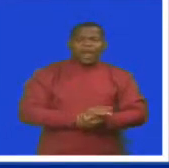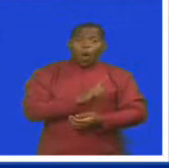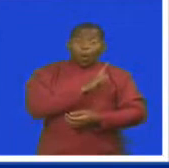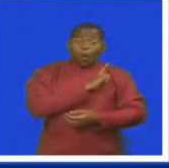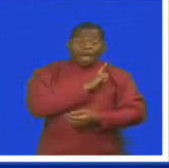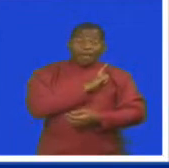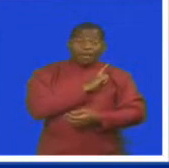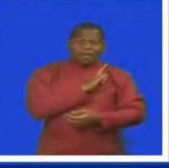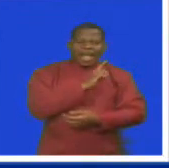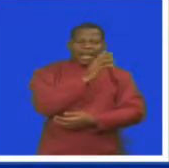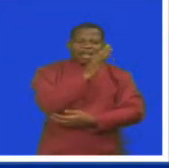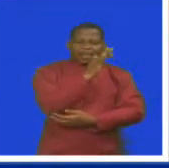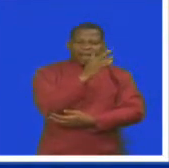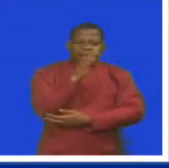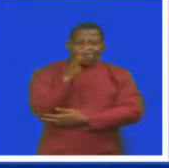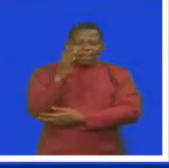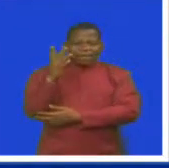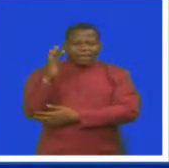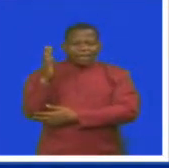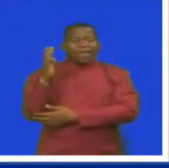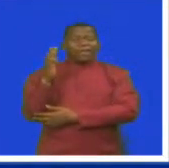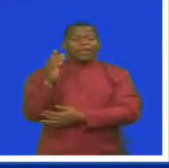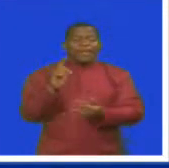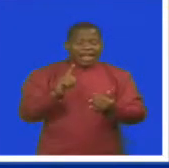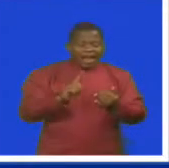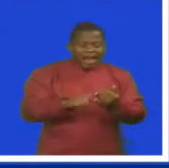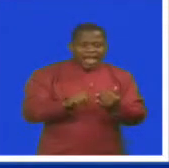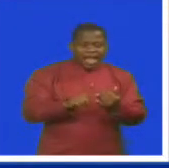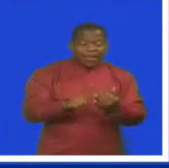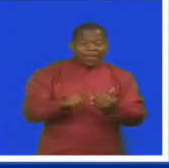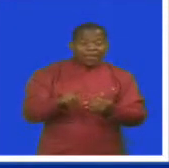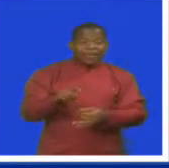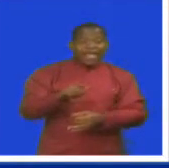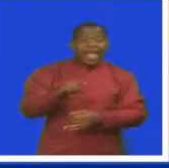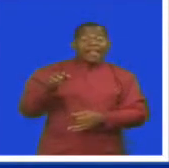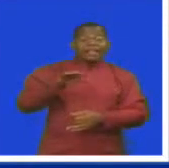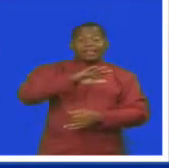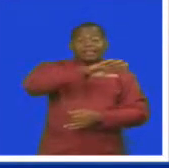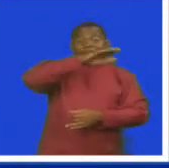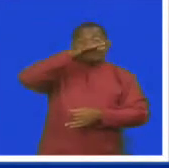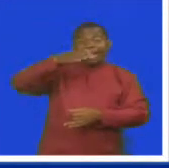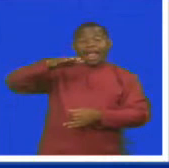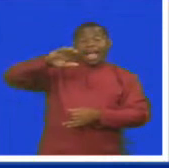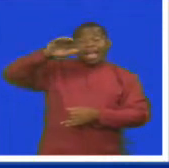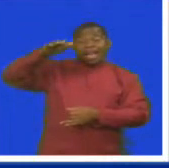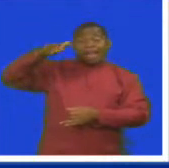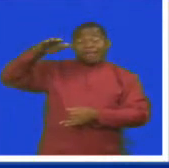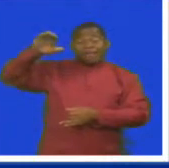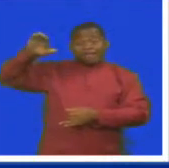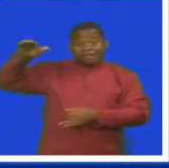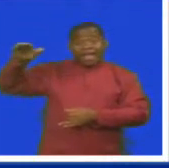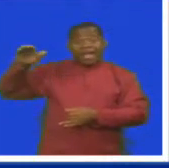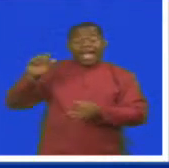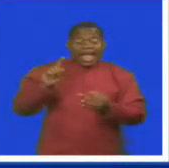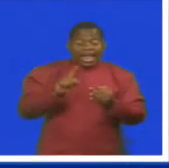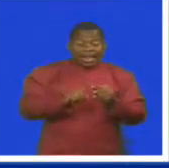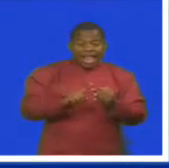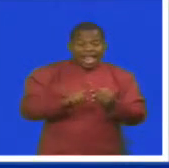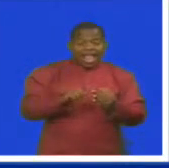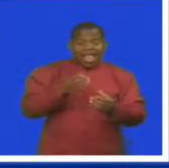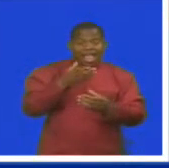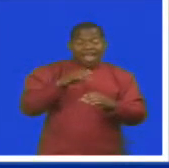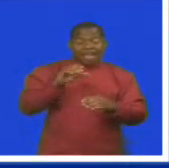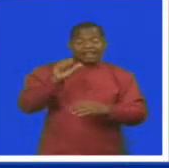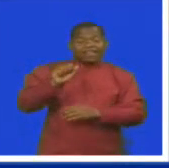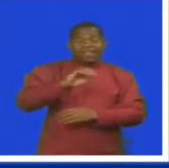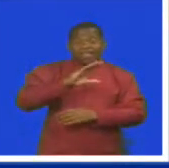we-forestry lisetindzabeni lisenzaweni futhi ledrudane nabomakhelwane kungasisida kakhulu